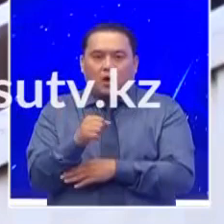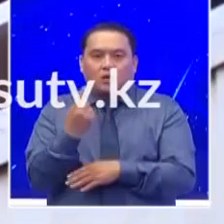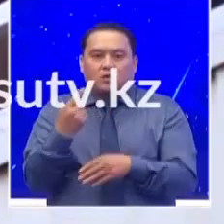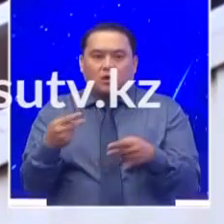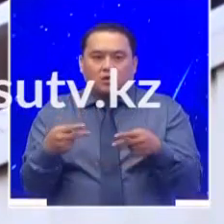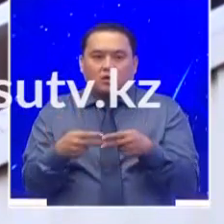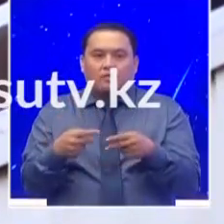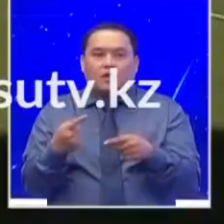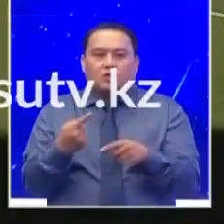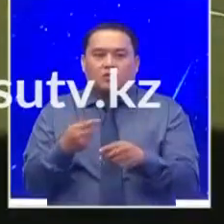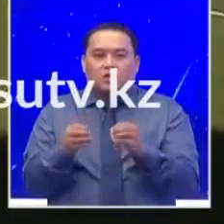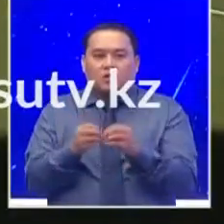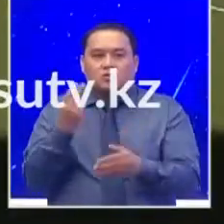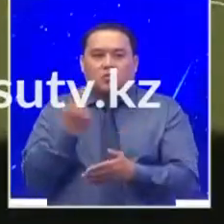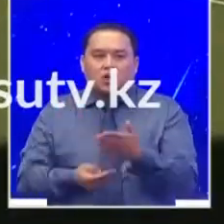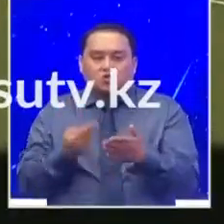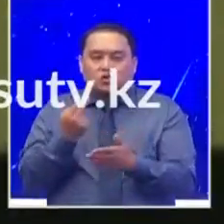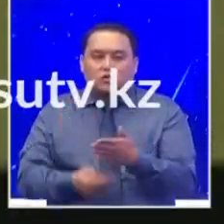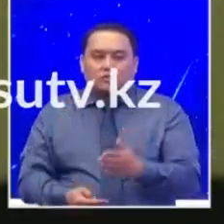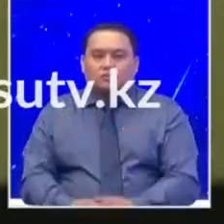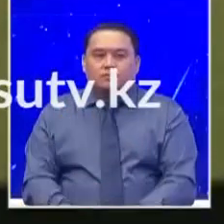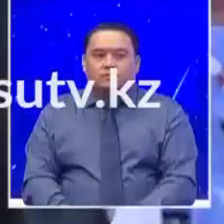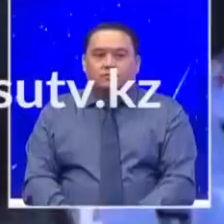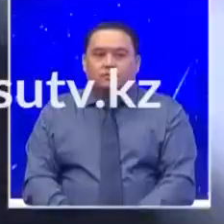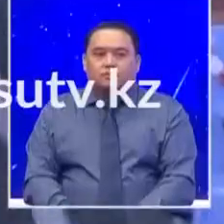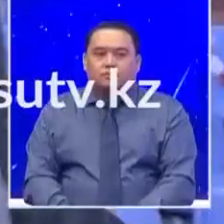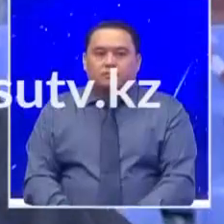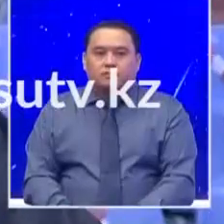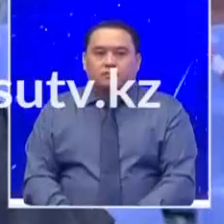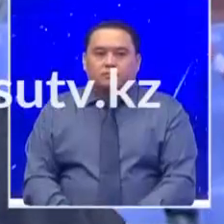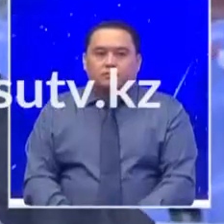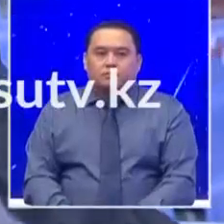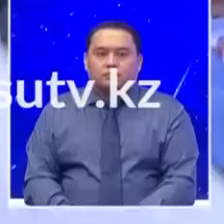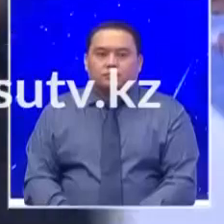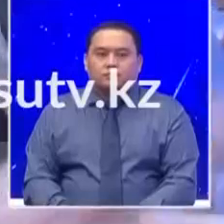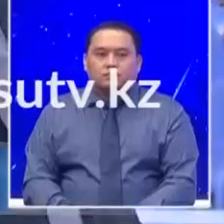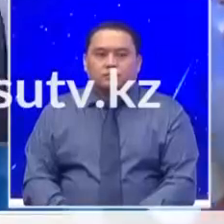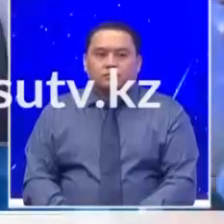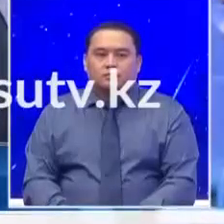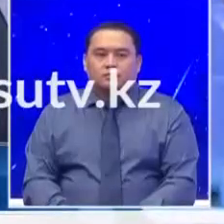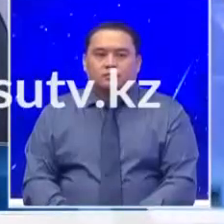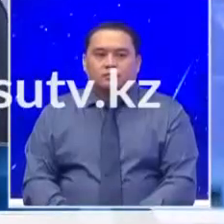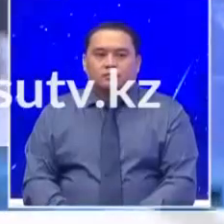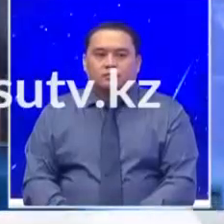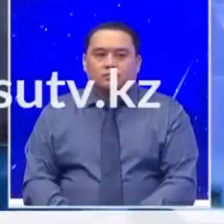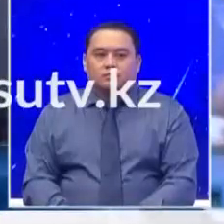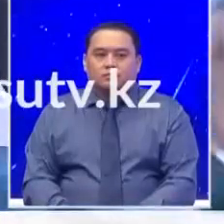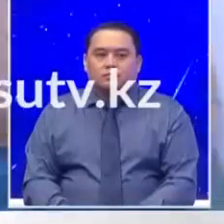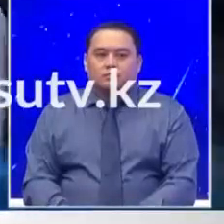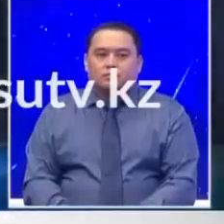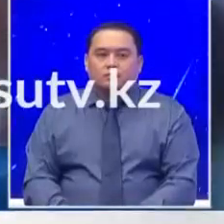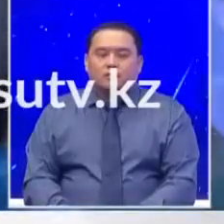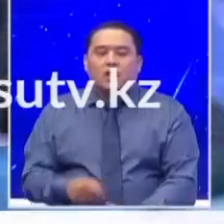ничья и теперь уже 10 поражений. Про нашего главного тренера. Ну, он молодой тренер. Ну,